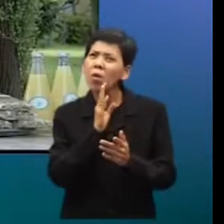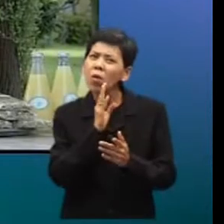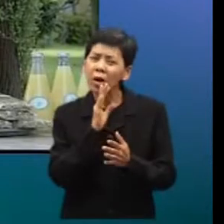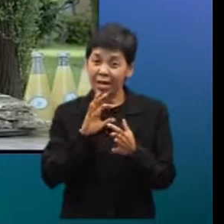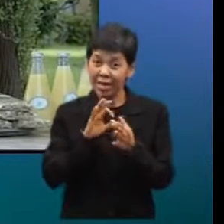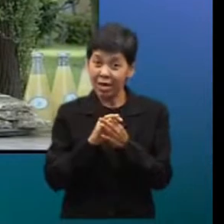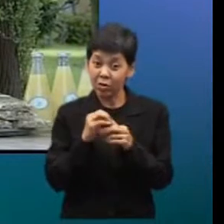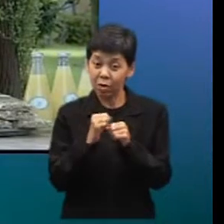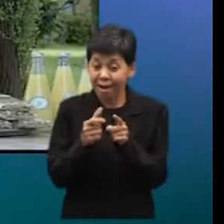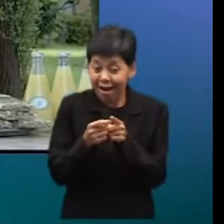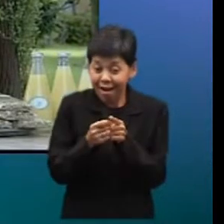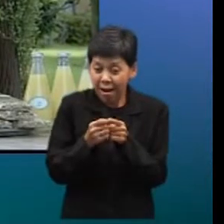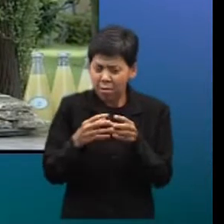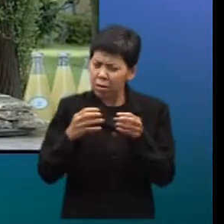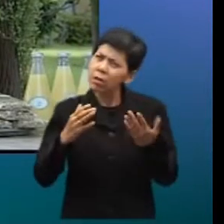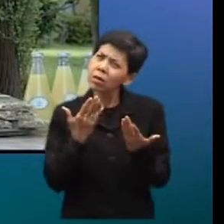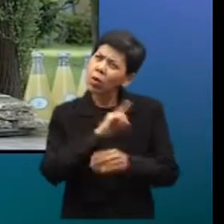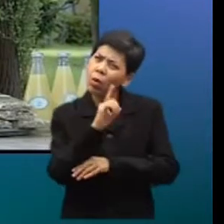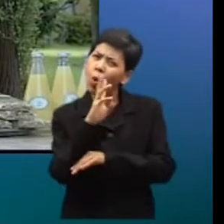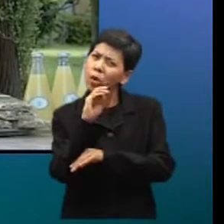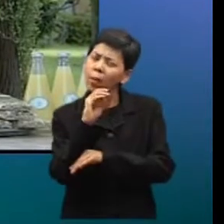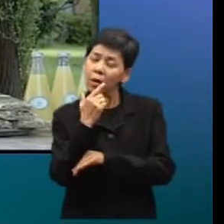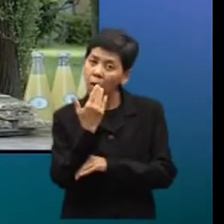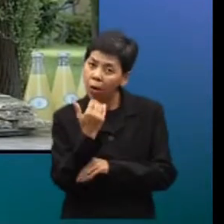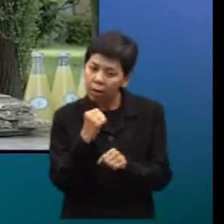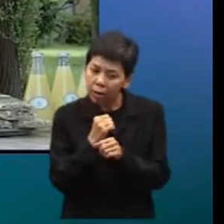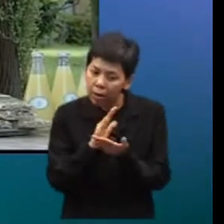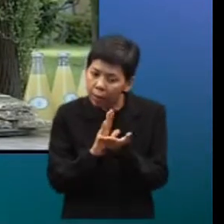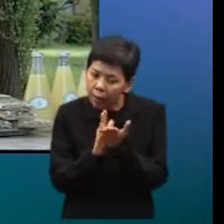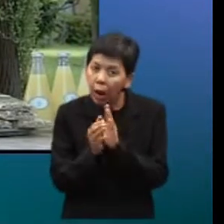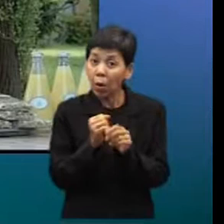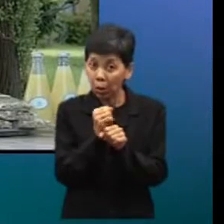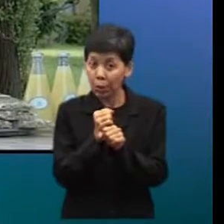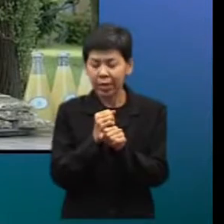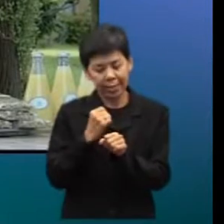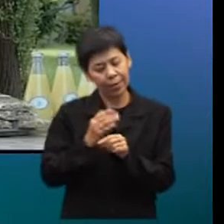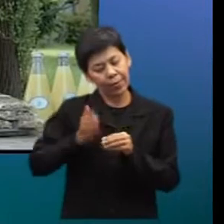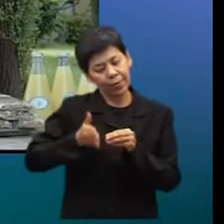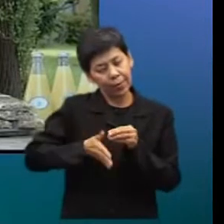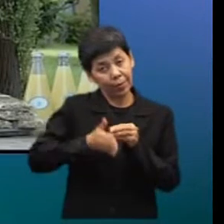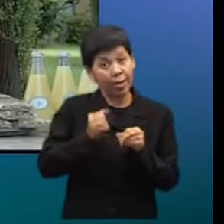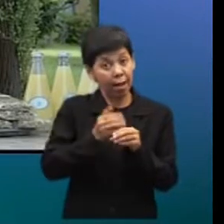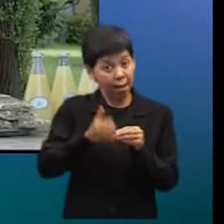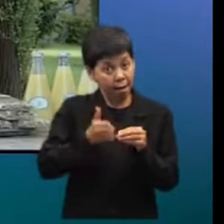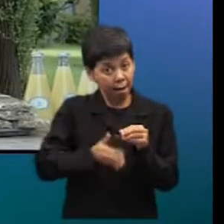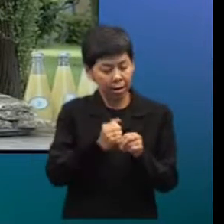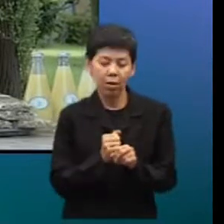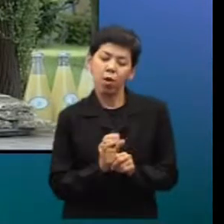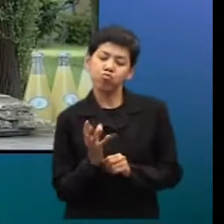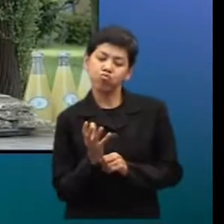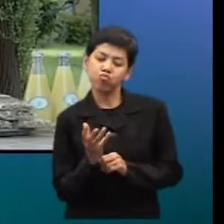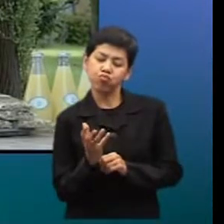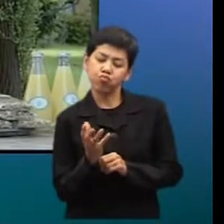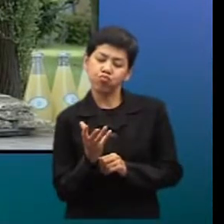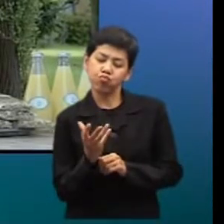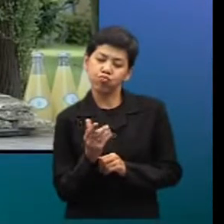ยังไม่ทันแก่นะคะประมาณ60วันที่เรากำลังจะเป็นน้ำนมอยู่แล้วก็มาหั่นแล้วก็มาปั่นซึ่ง